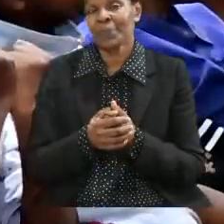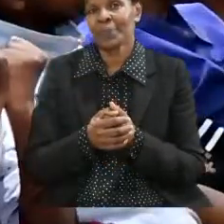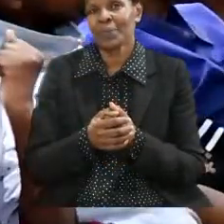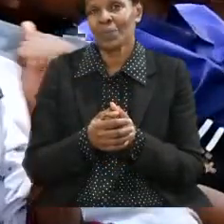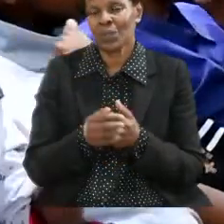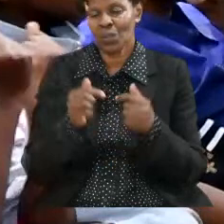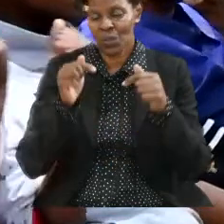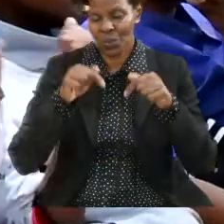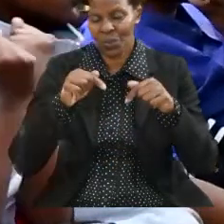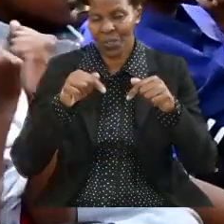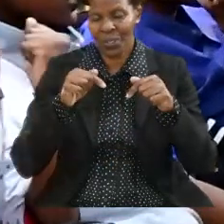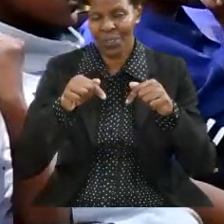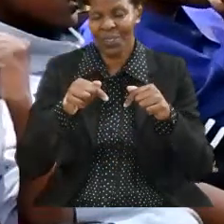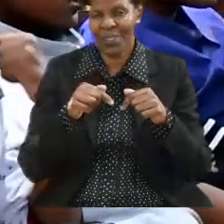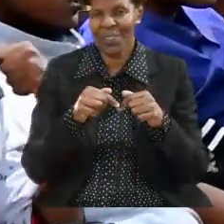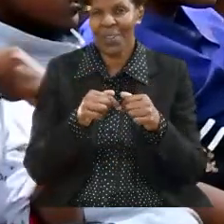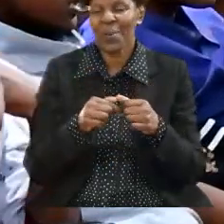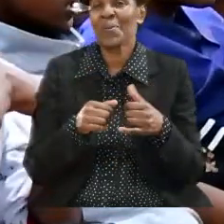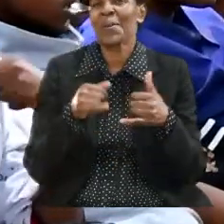Umuthi twakinyia hau.